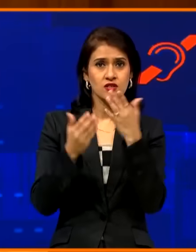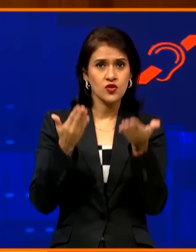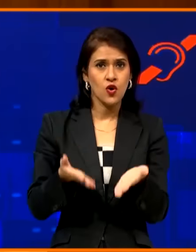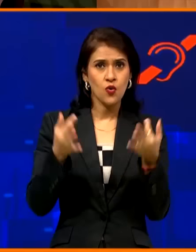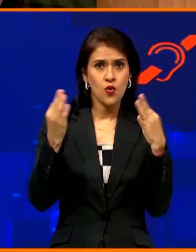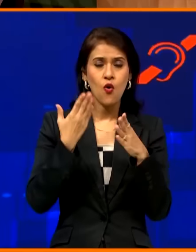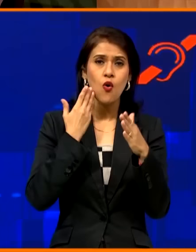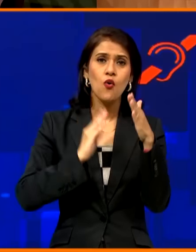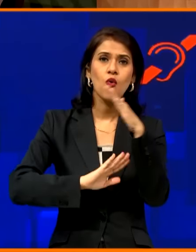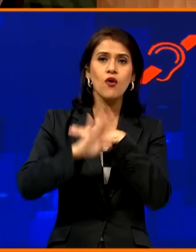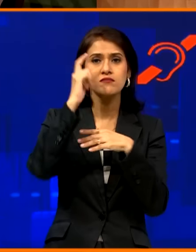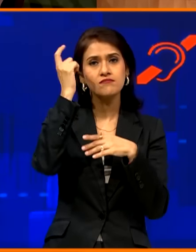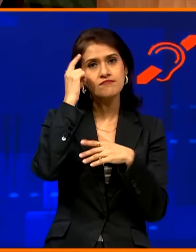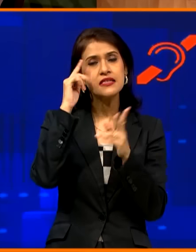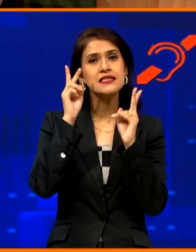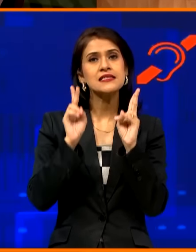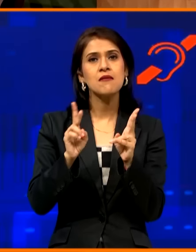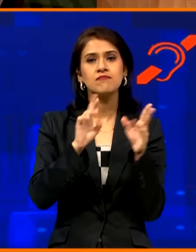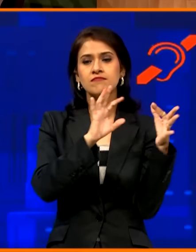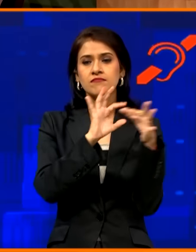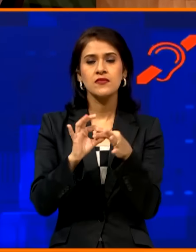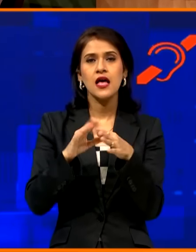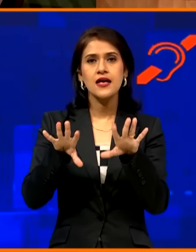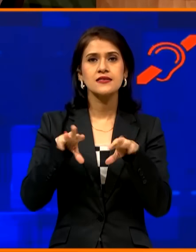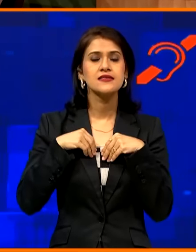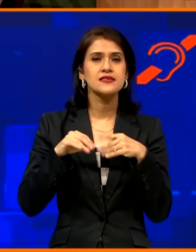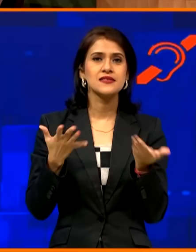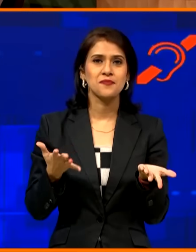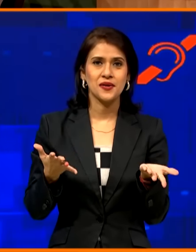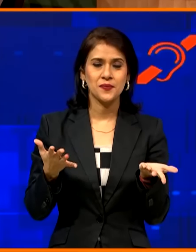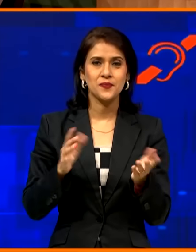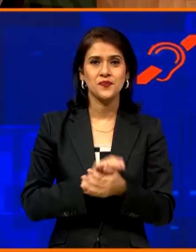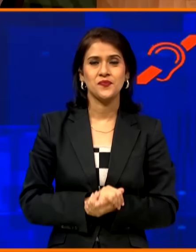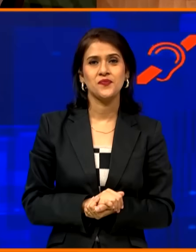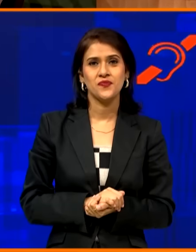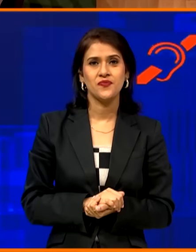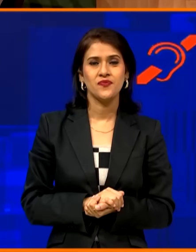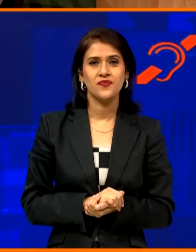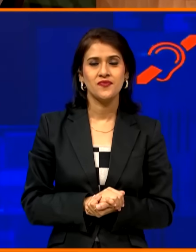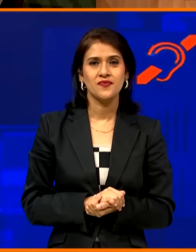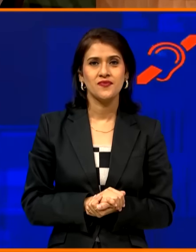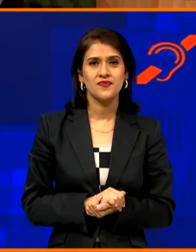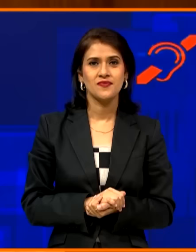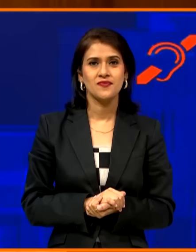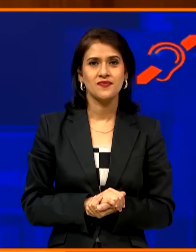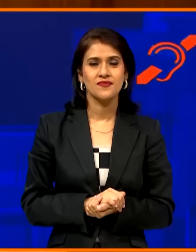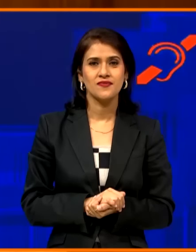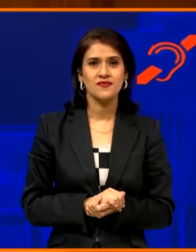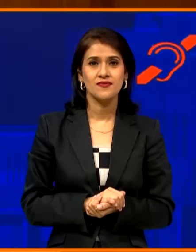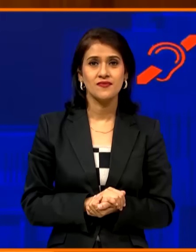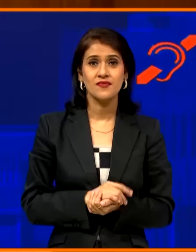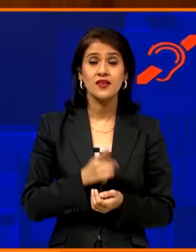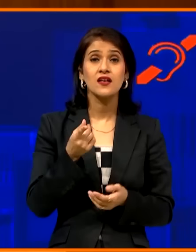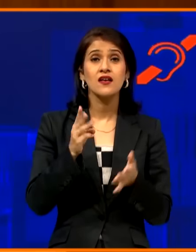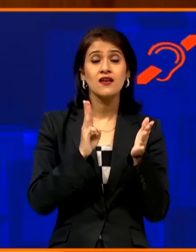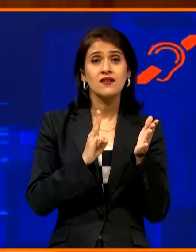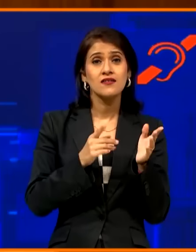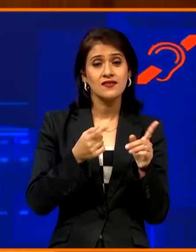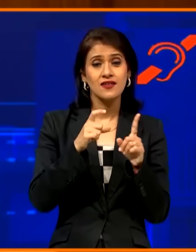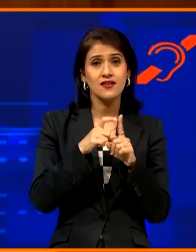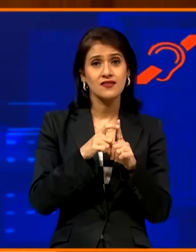आउटडेटेड सोच की वजह से उनको एक्सेप्ट नहीं किया जा रहा देखिए एक तो यह सवाल के 100 साल पुराना कानून